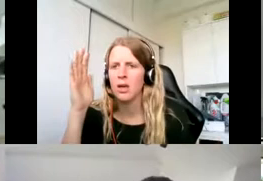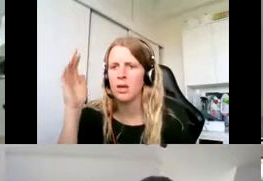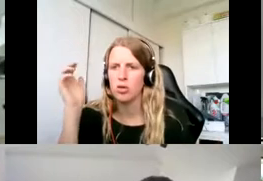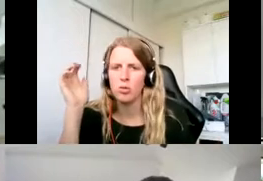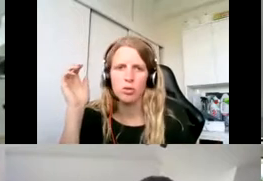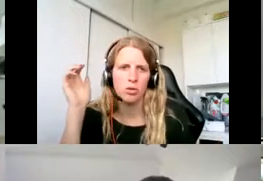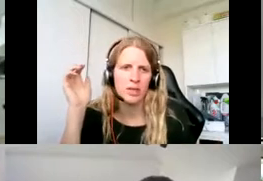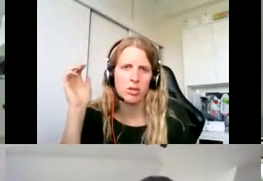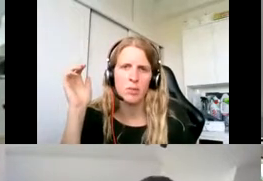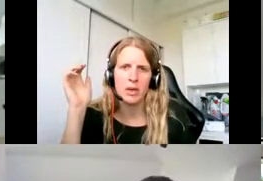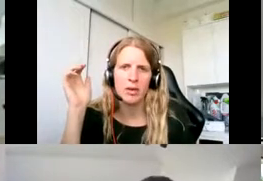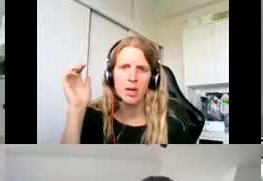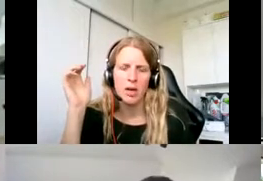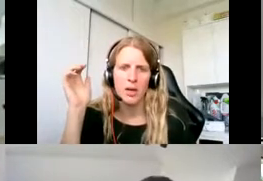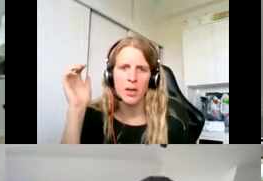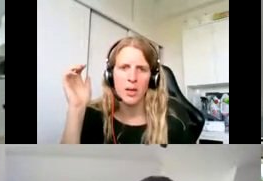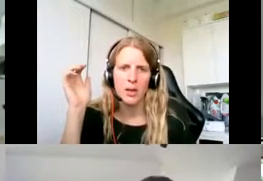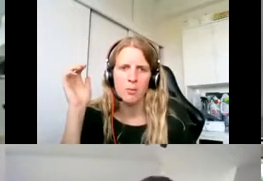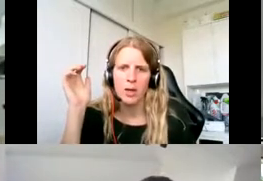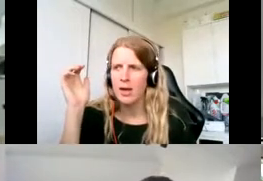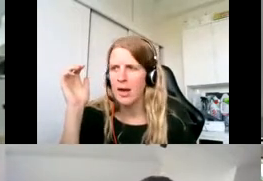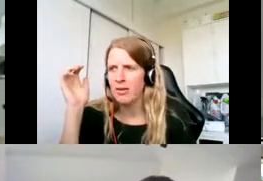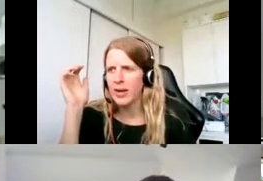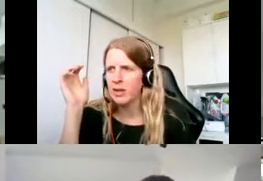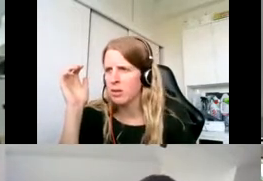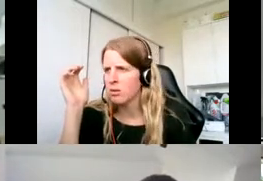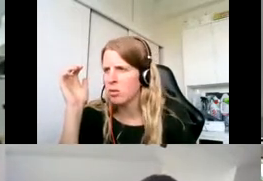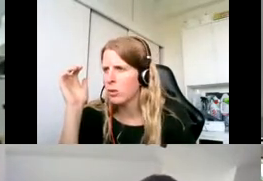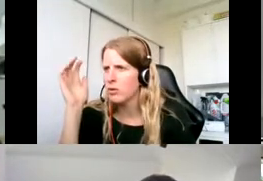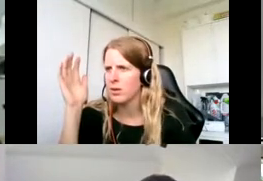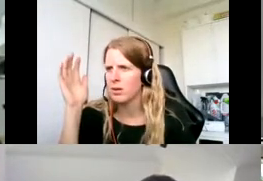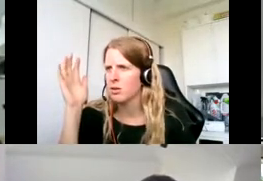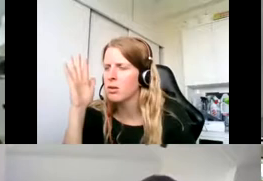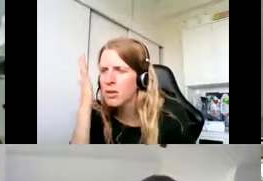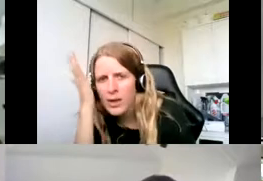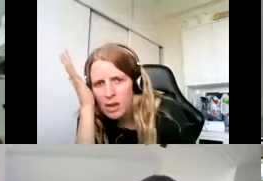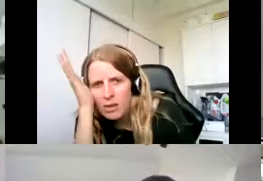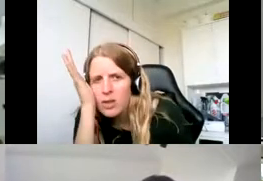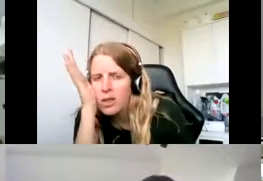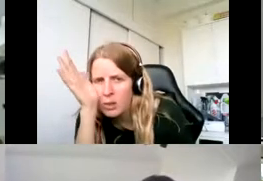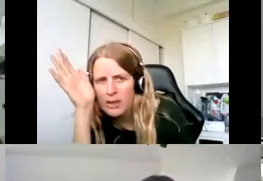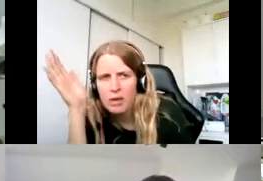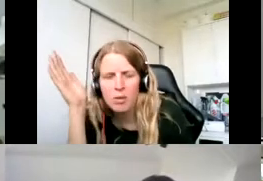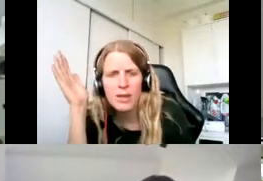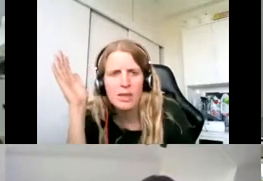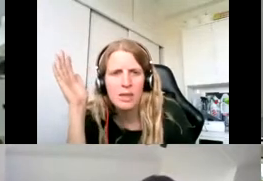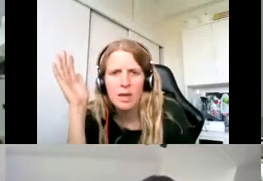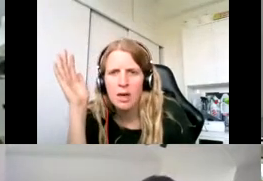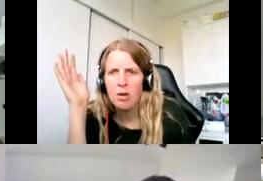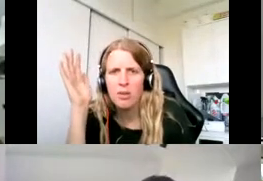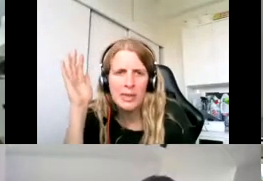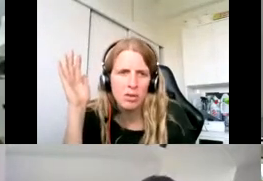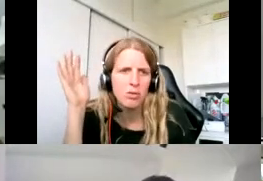tracing toch moet contact opnemen. En daarin dan, ik weet niet wat dat een sterk advies is, maar ik denk normaal